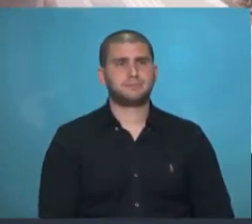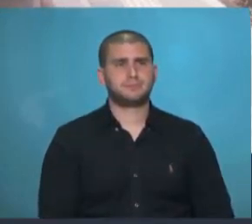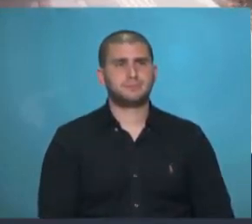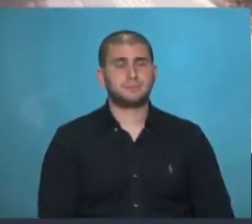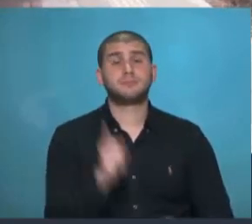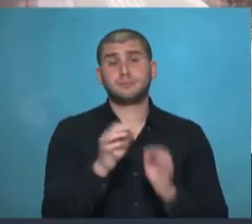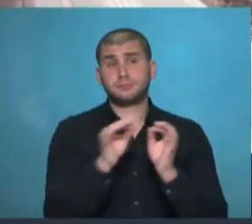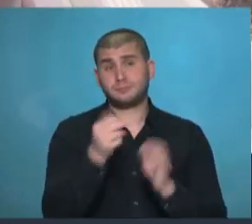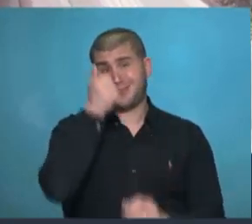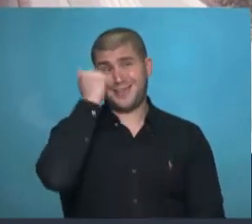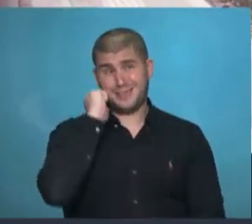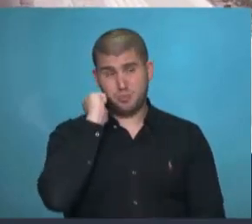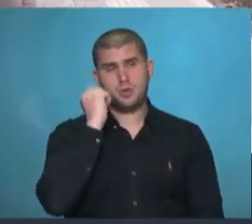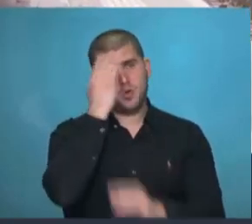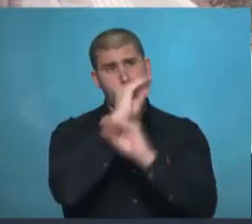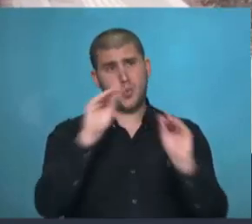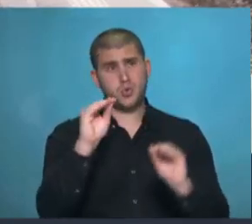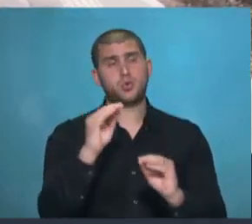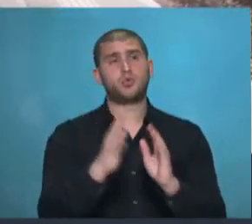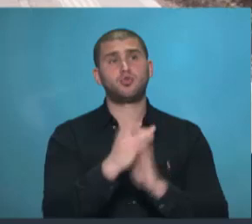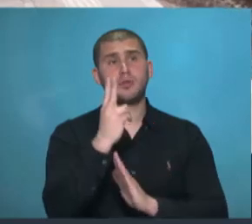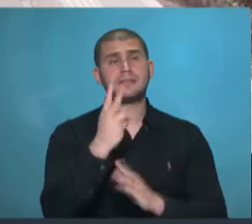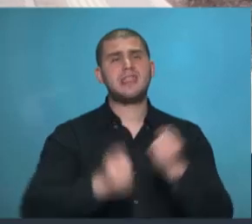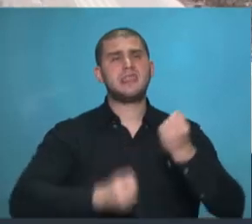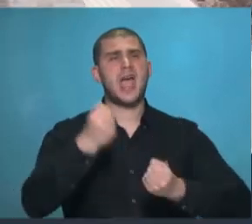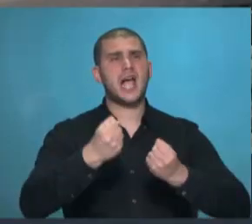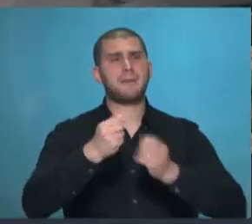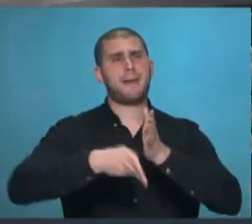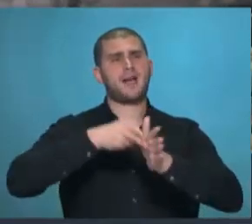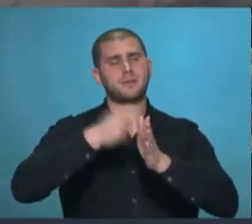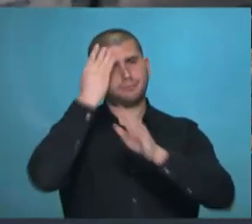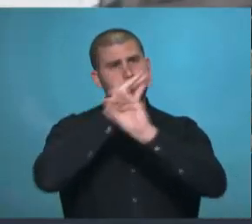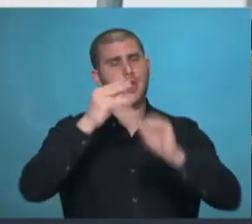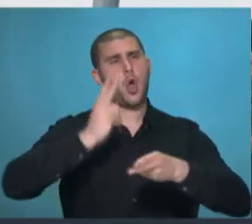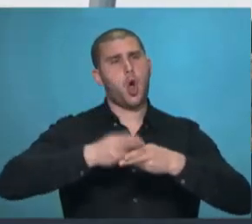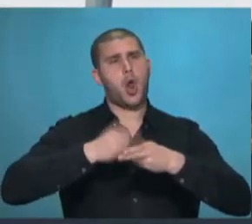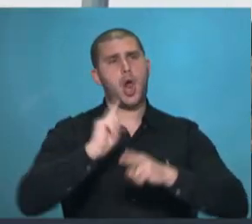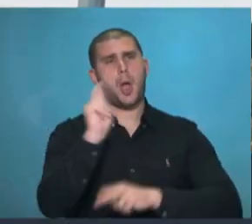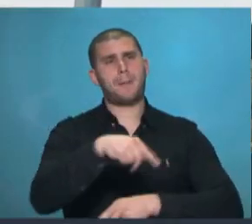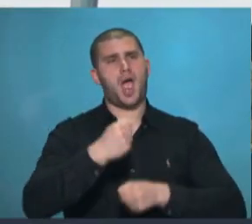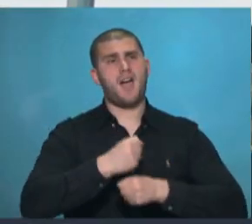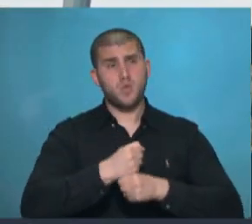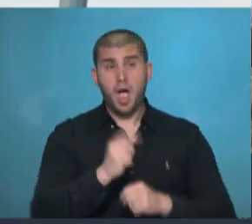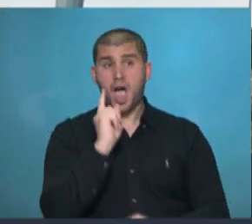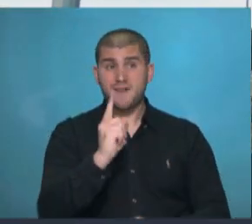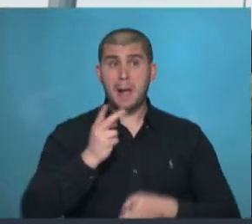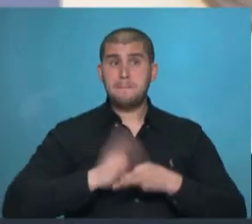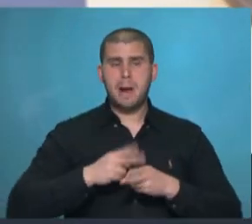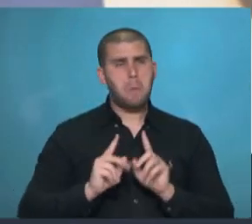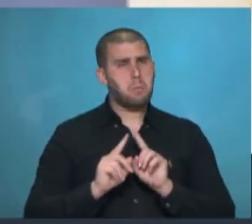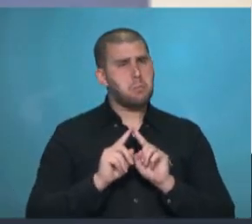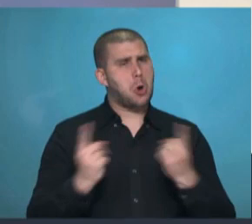התחיל כבר אמש, אז הודיעו 12 נהגי קטר כי הם חולים ולא יגיעו לעבודה. אבל המחלה